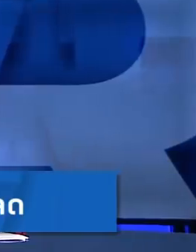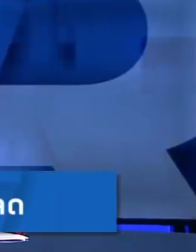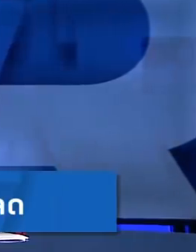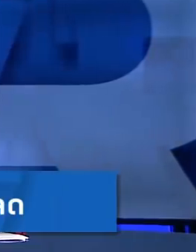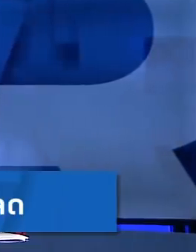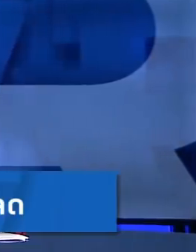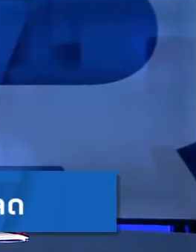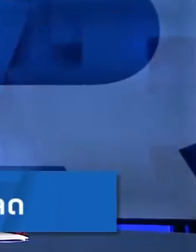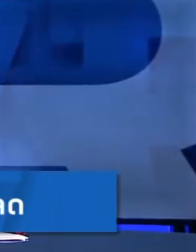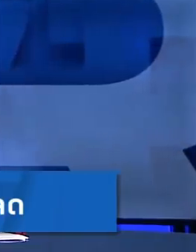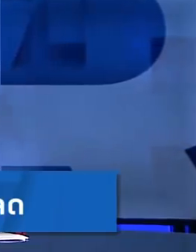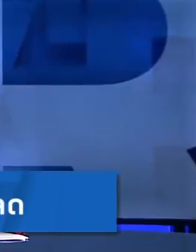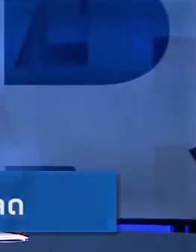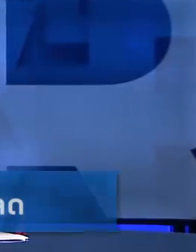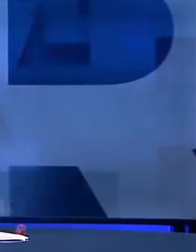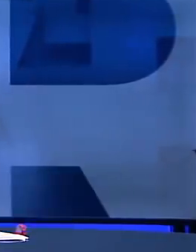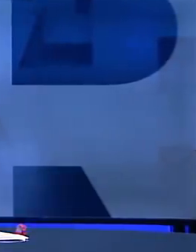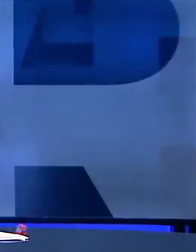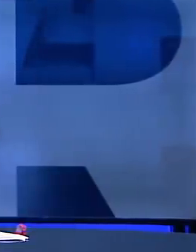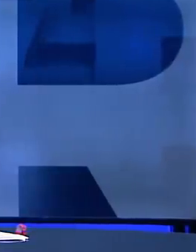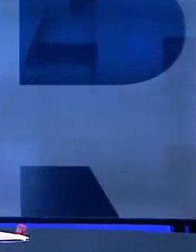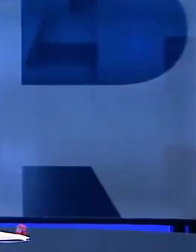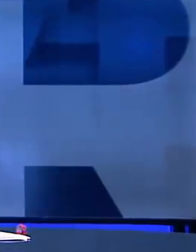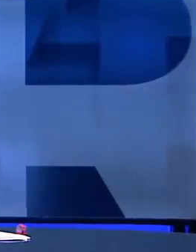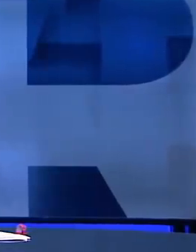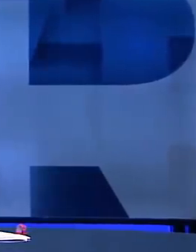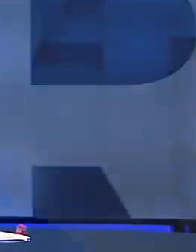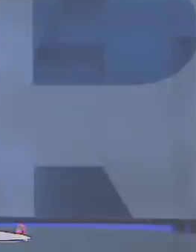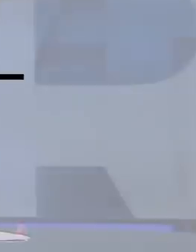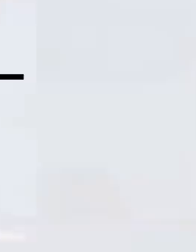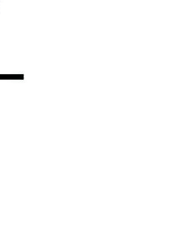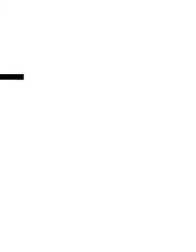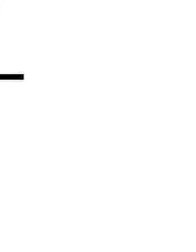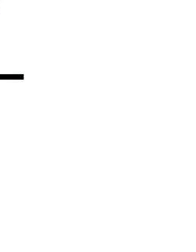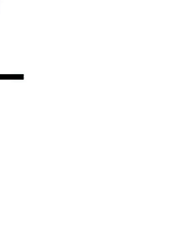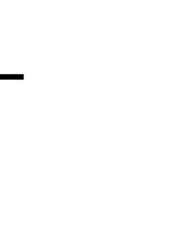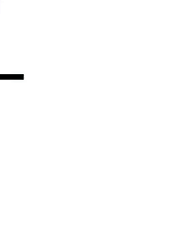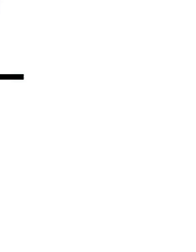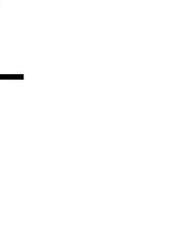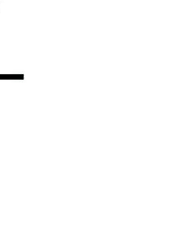ที่ดีเยี่ยมอย่างประชาชนคิดหรือพลเอกประยุทธ์บอกว่าดีเยี่ยมหรือเปล่านะครับ